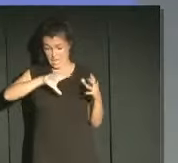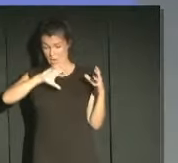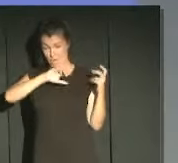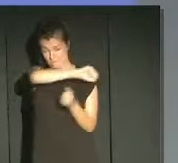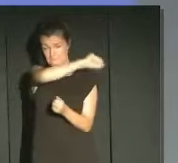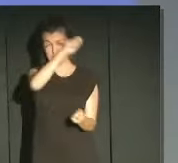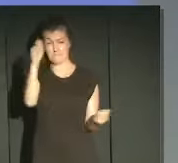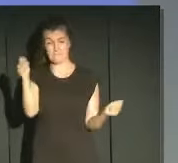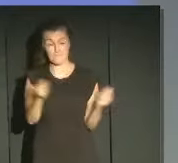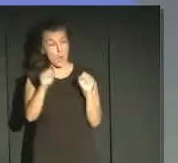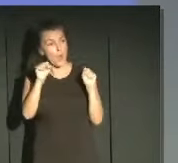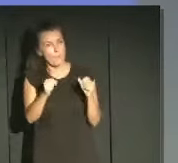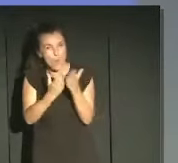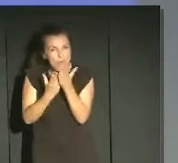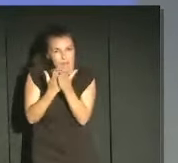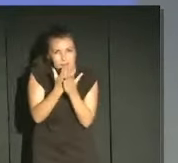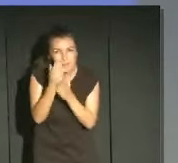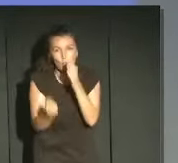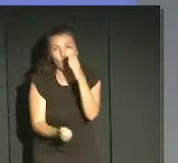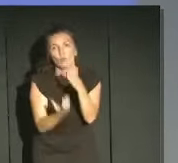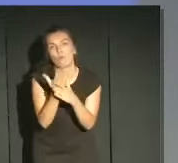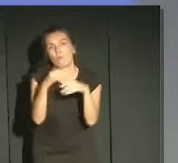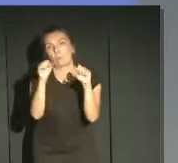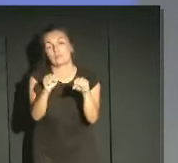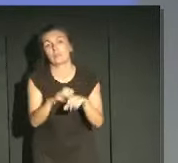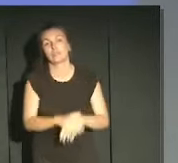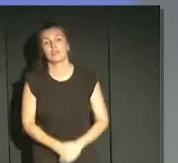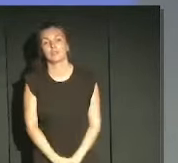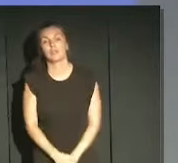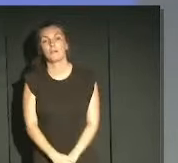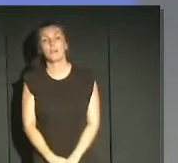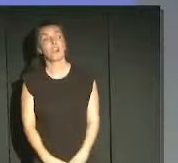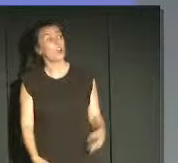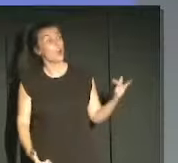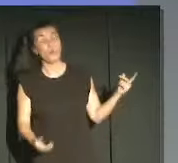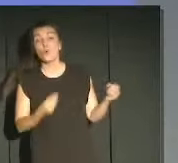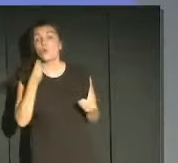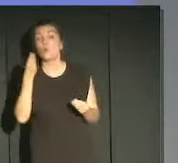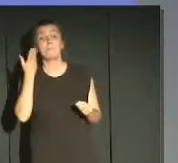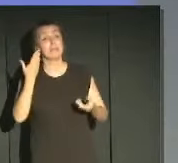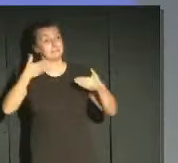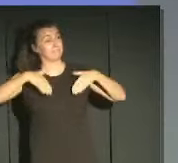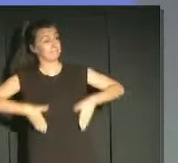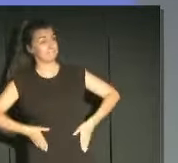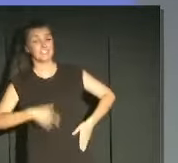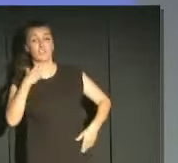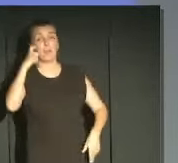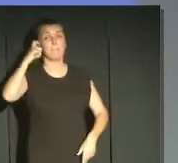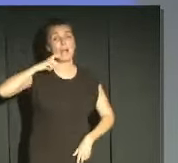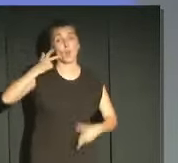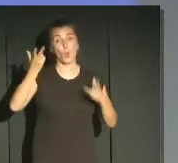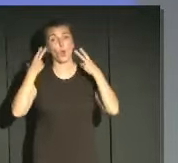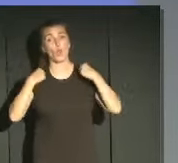mobilisation nous pouvons dessiner l'avenir et éviter de laisser les clés du pays à Marine Le Pen à Emmanuel